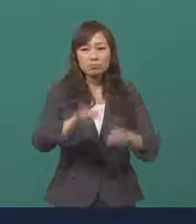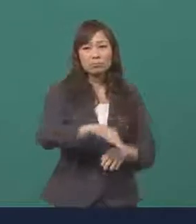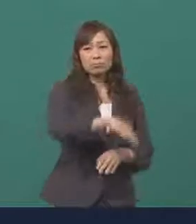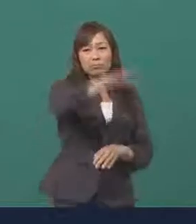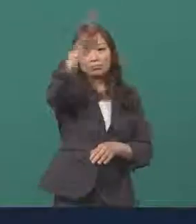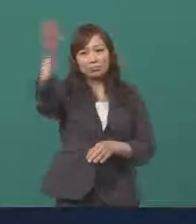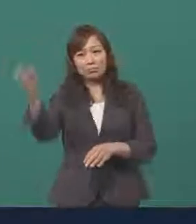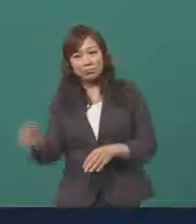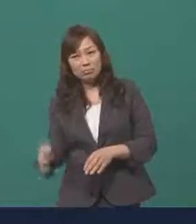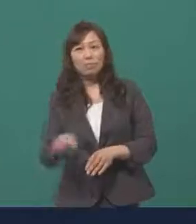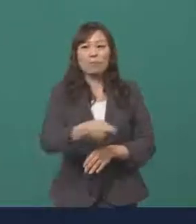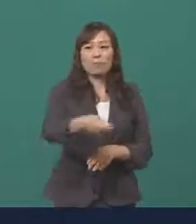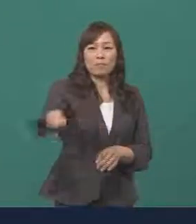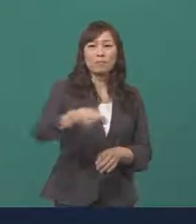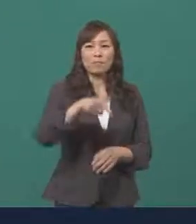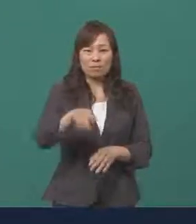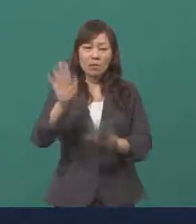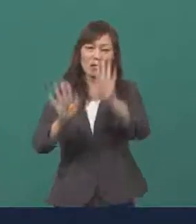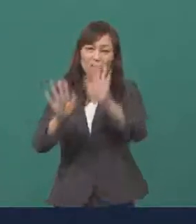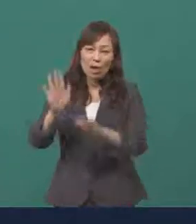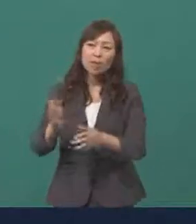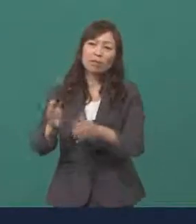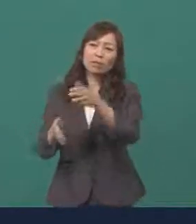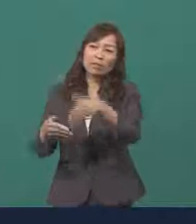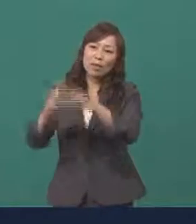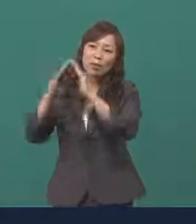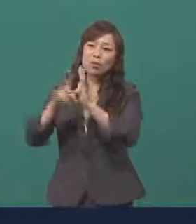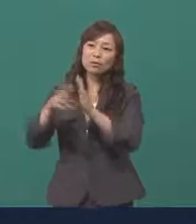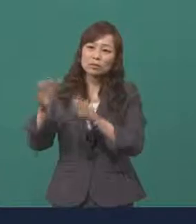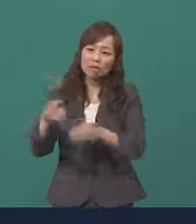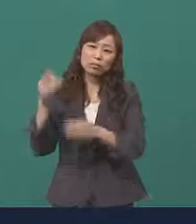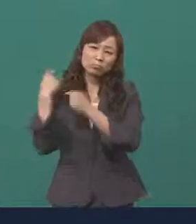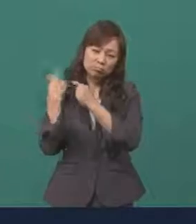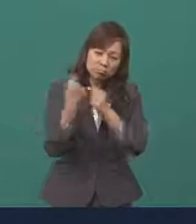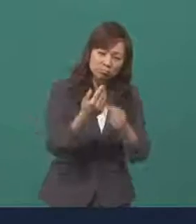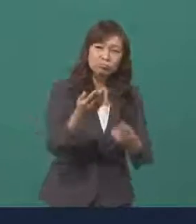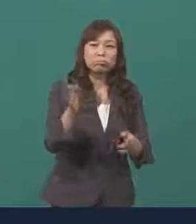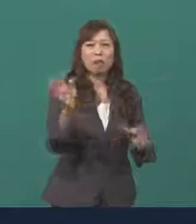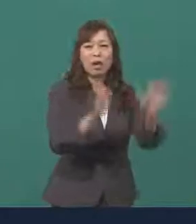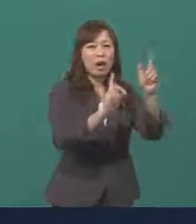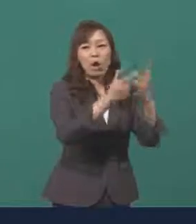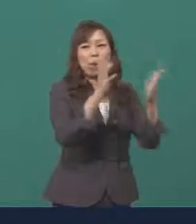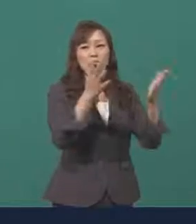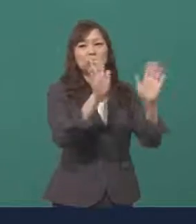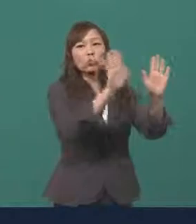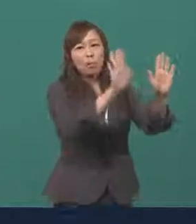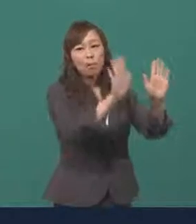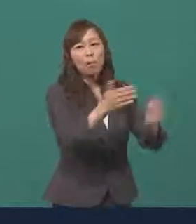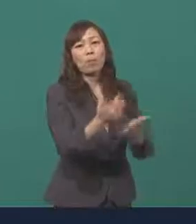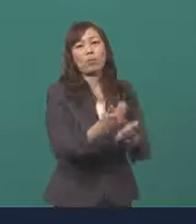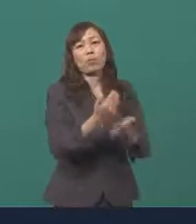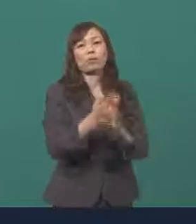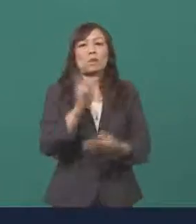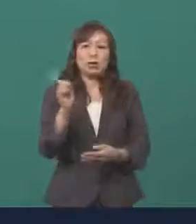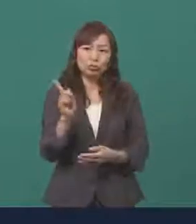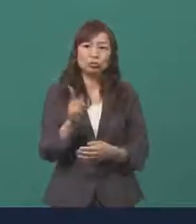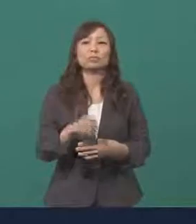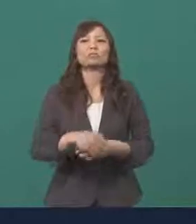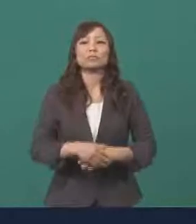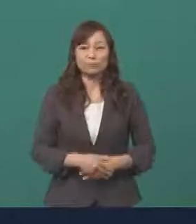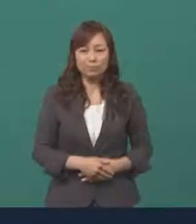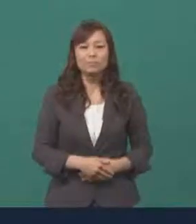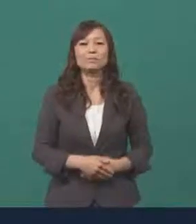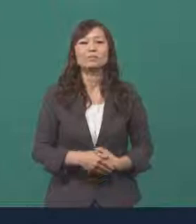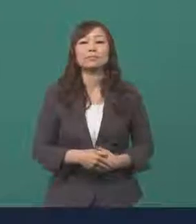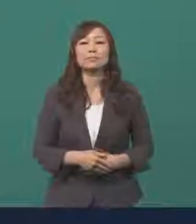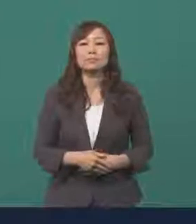正面の左側にベルタワーを設け、中央に半円アーチの玄関入り口をつけた外観はほぼ建